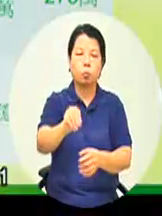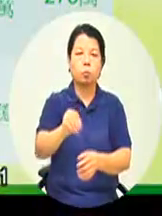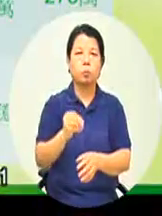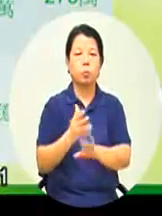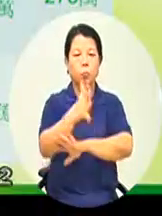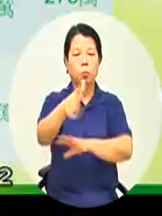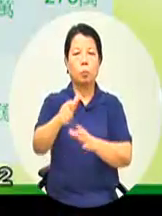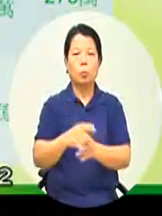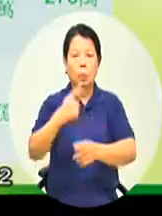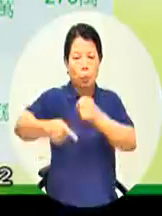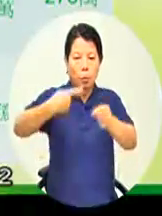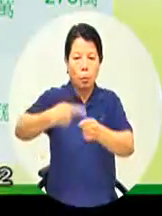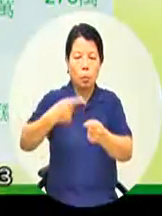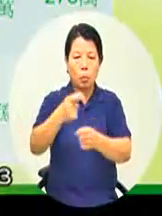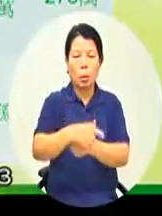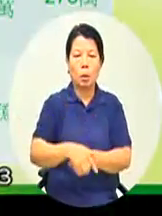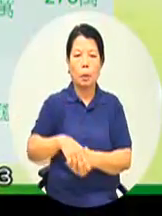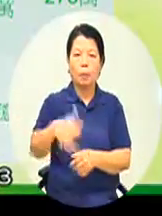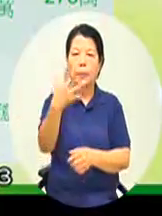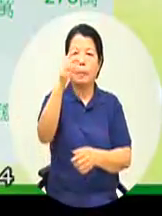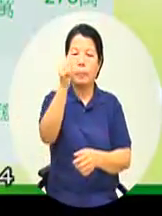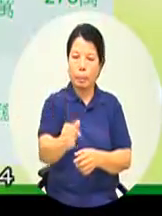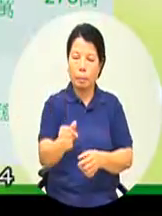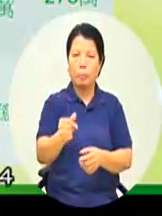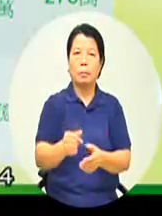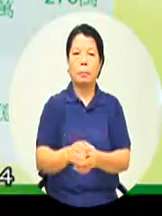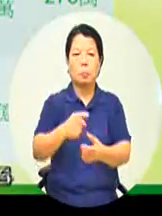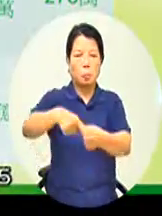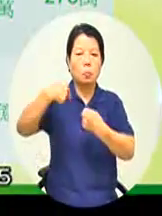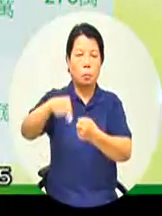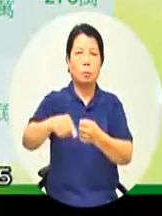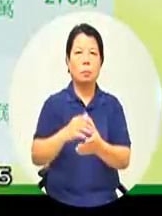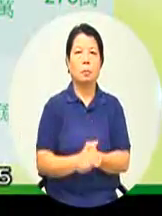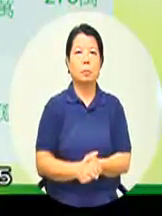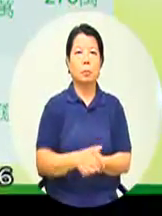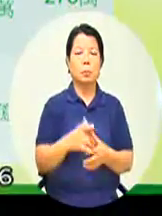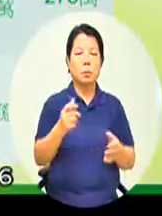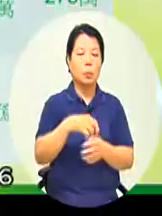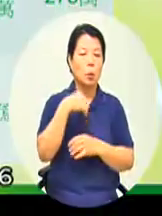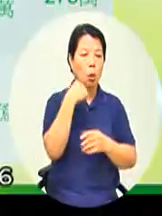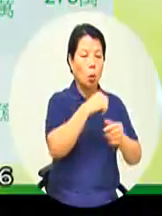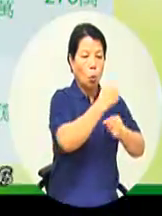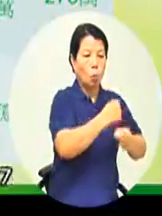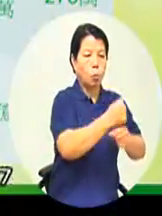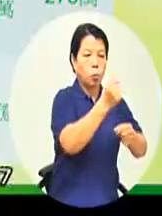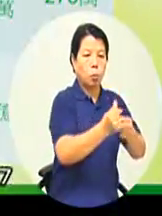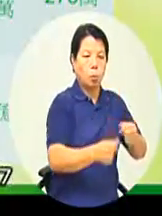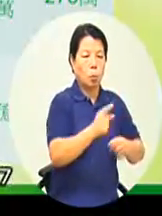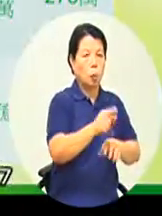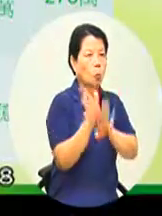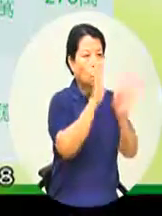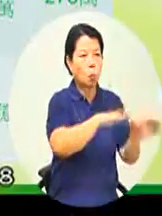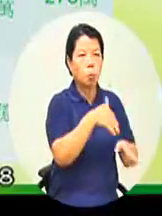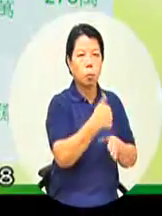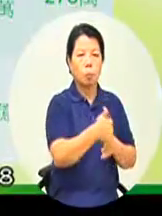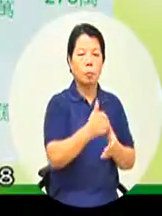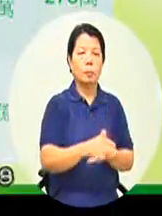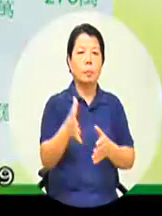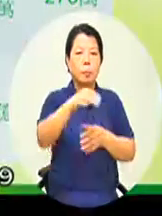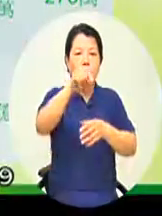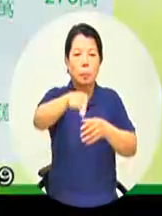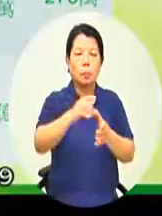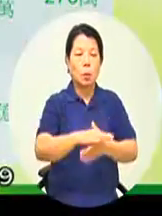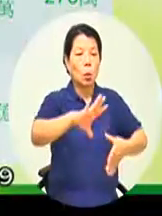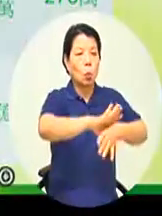一档的产值有800亿。啊，咱像咧讲，博尔无差这环境，咱像讲吼，把咱的文